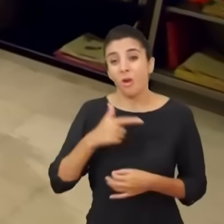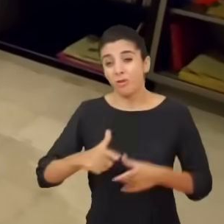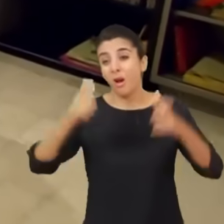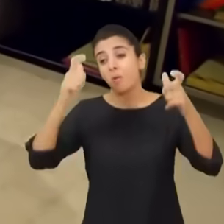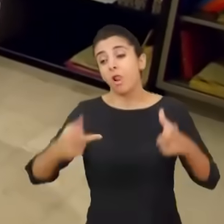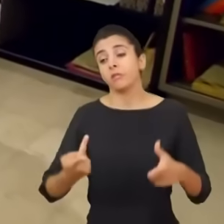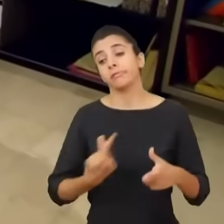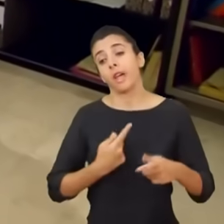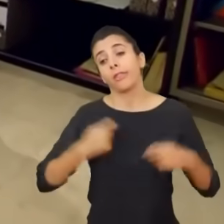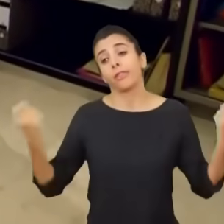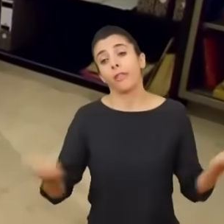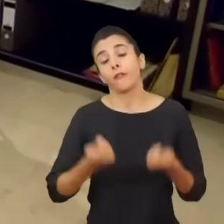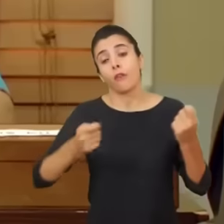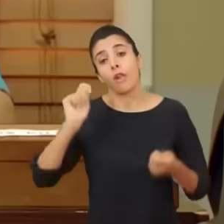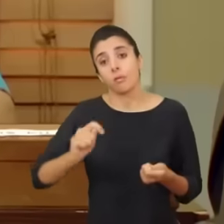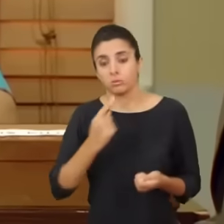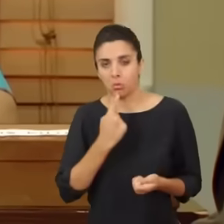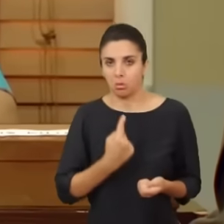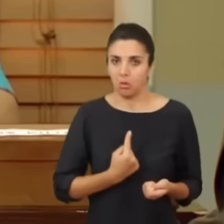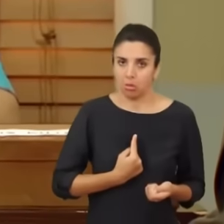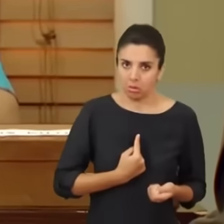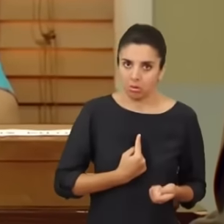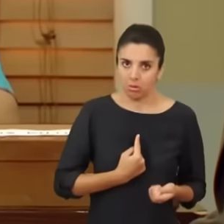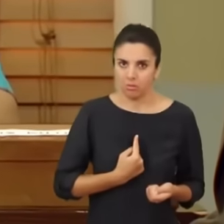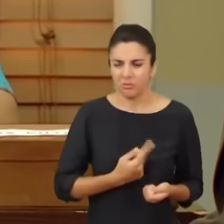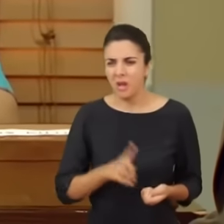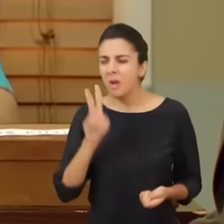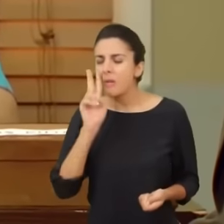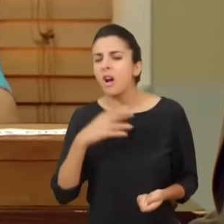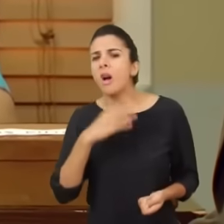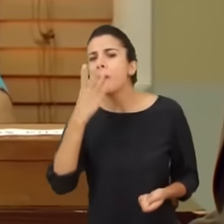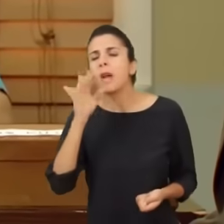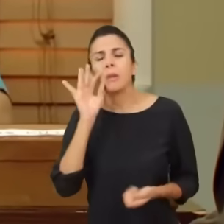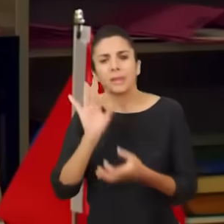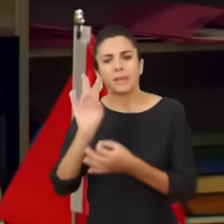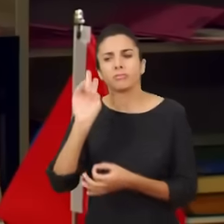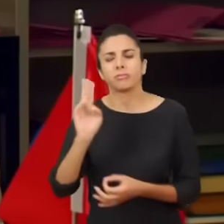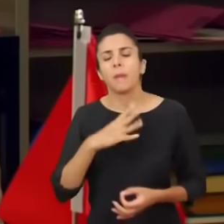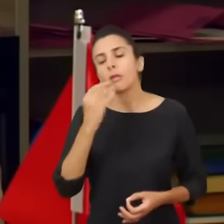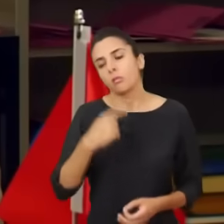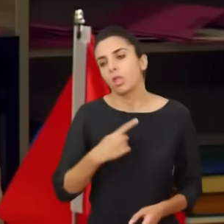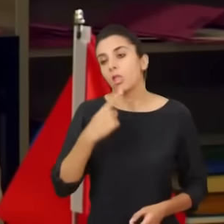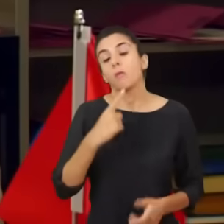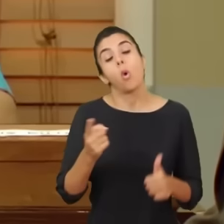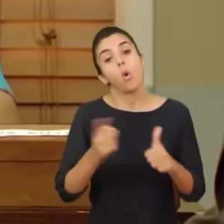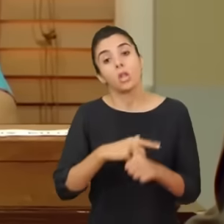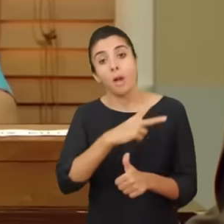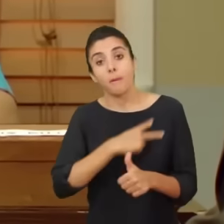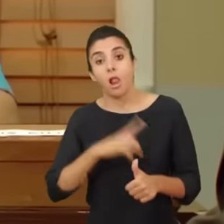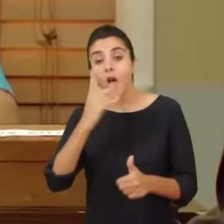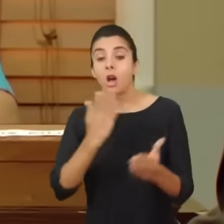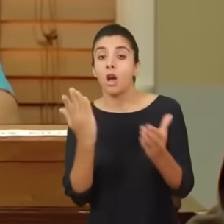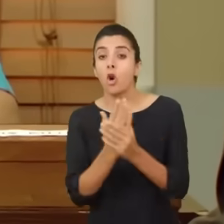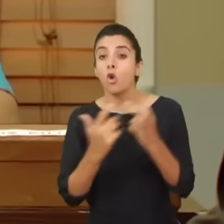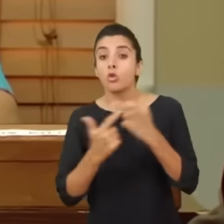mahallenin davulcusu biziz bundan sonra dedi. Gözüm pek tutmadı tipi. Ben de dedim ki önce dedim belediyeden ruhsat